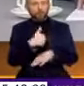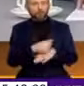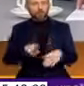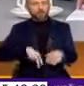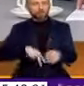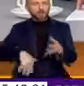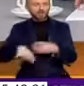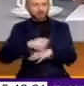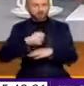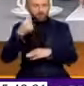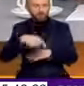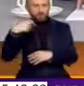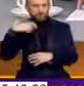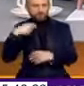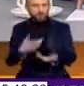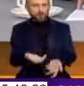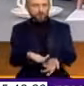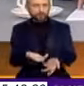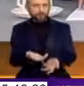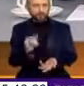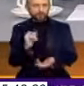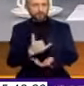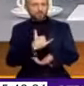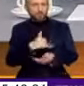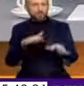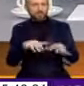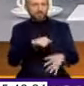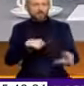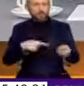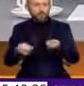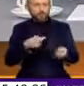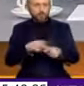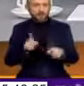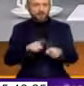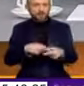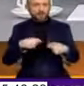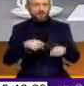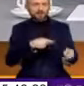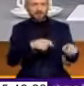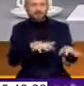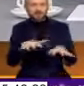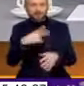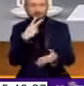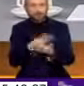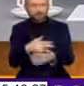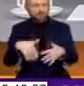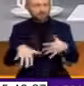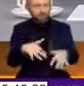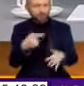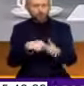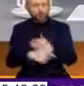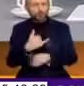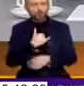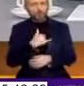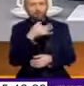адміністрації всі безпосередньо призначаються президентом. І в нас місцеве самоврядування, ця децентралізація виражена дуже слабко, тому що в